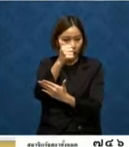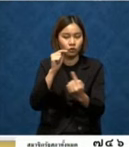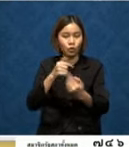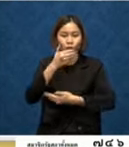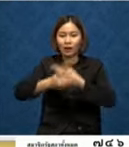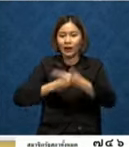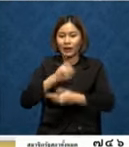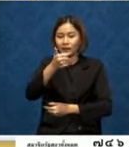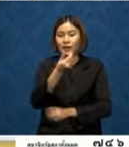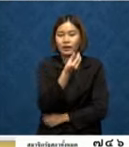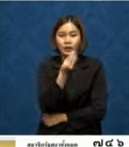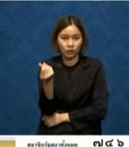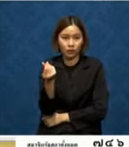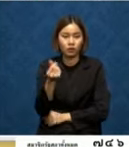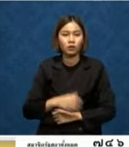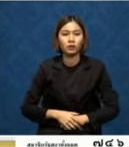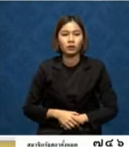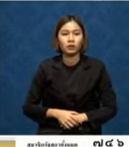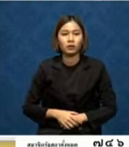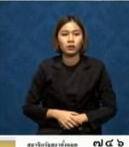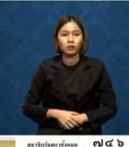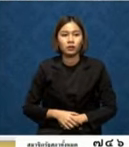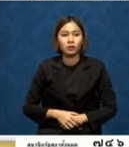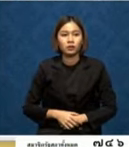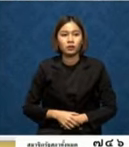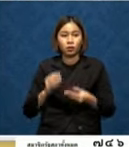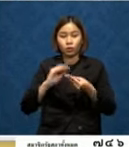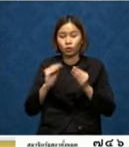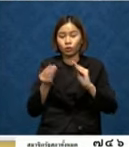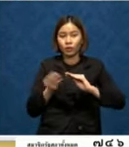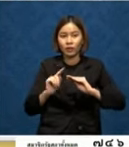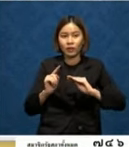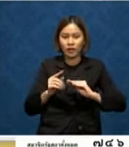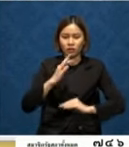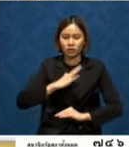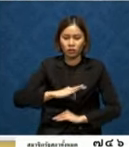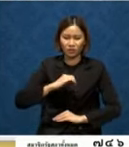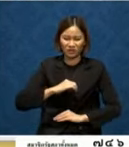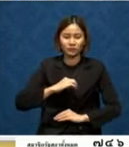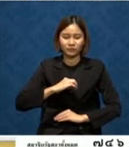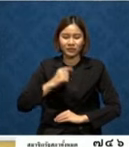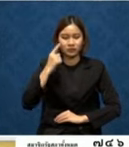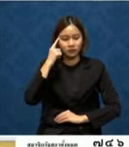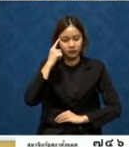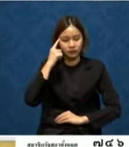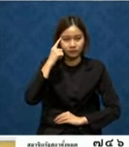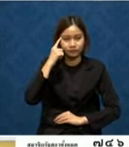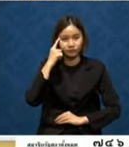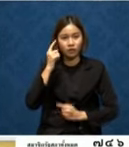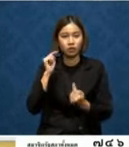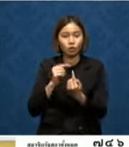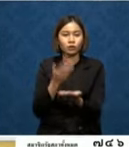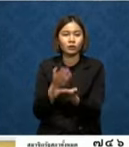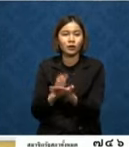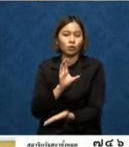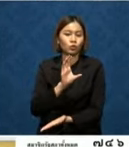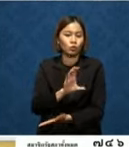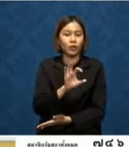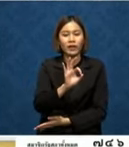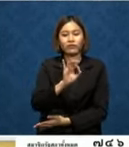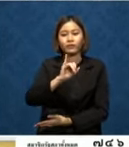ได้โดยเร็วท่านประธานคะอีก1ตัวเลขที่หน้ากังวลคือการลงทุนโดยตรงระหว่างประเทศหรือ